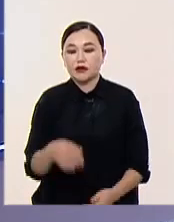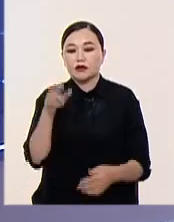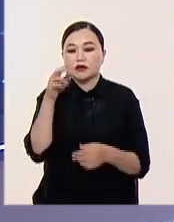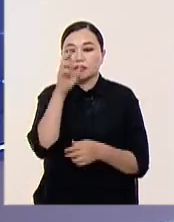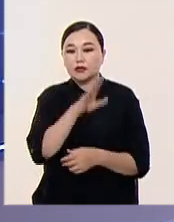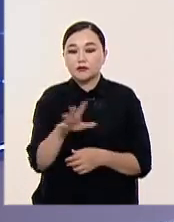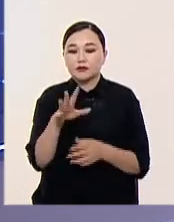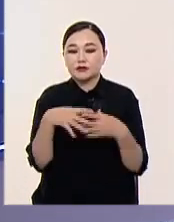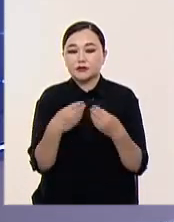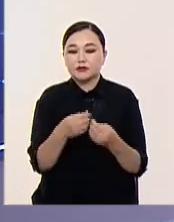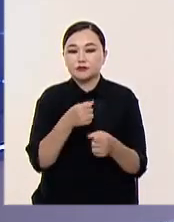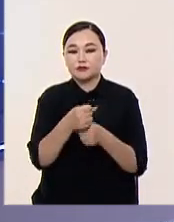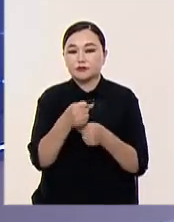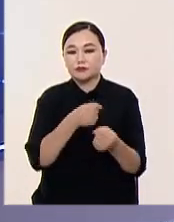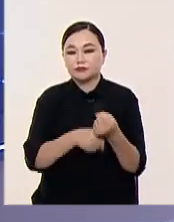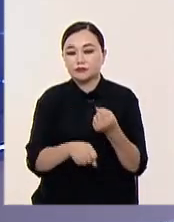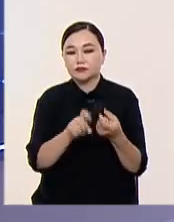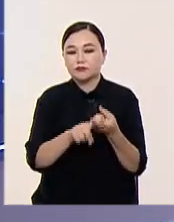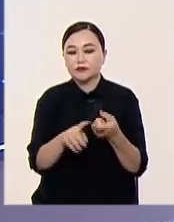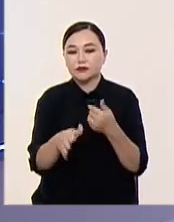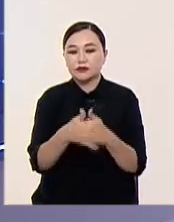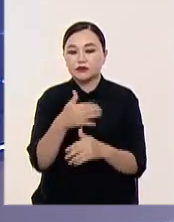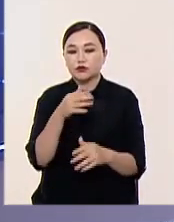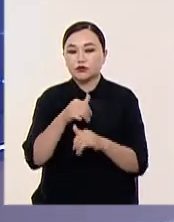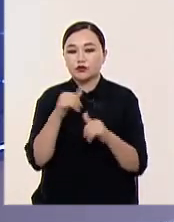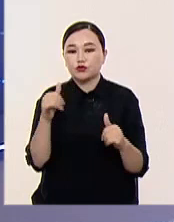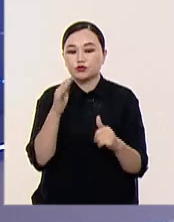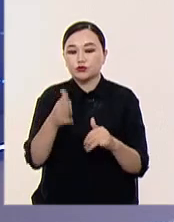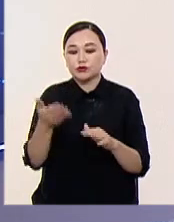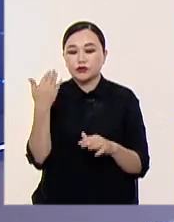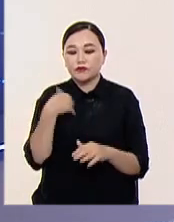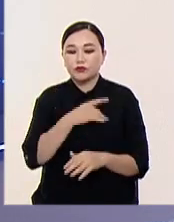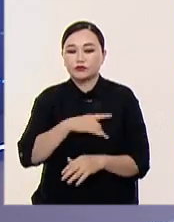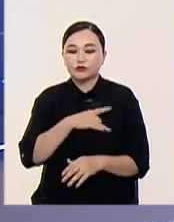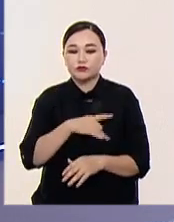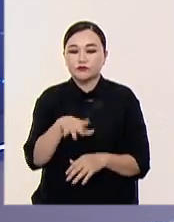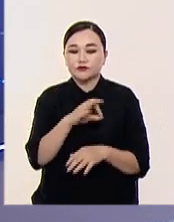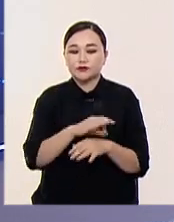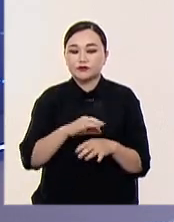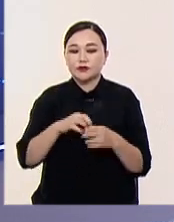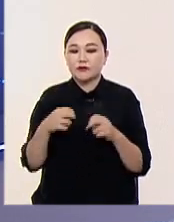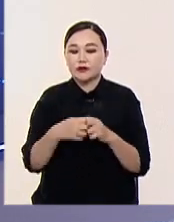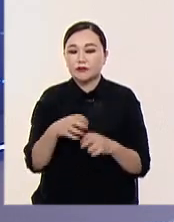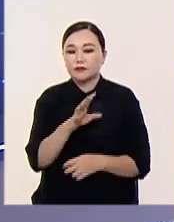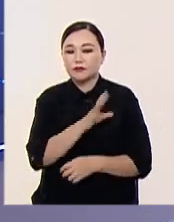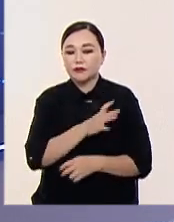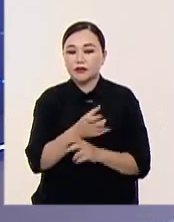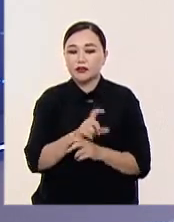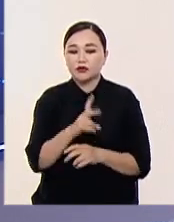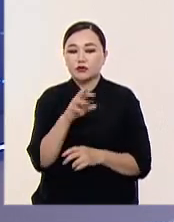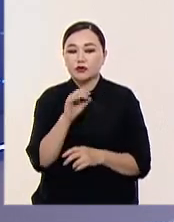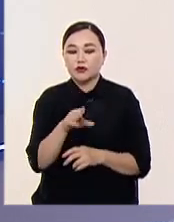Елімізде отбасылық зорлық-зомбылық жазасы күшейтіледі. Бұл көптен бері көпшіліктің көкейінде жүрген мәселе. Әріптесім